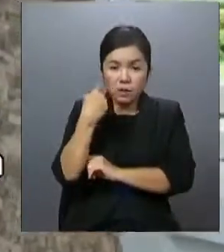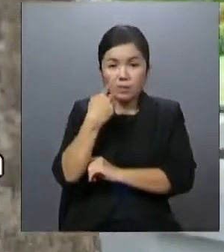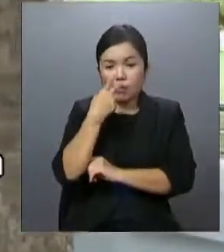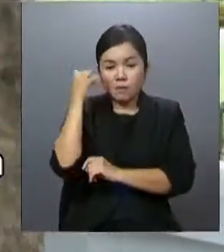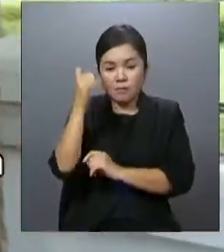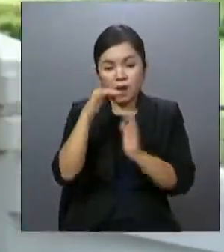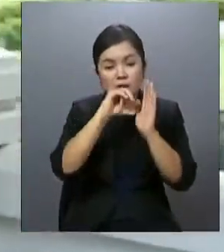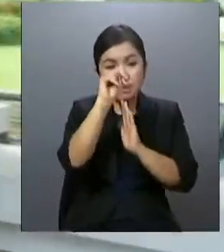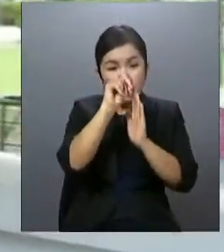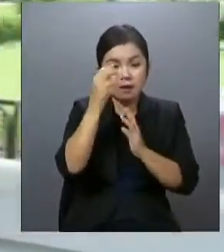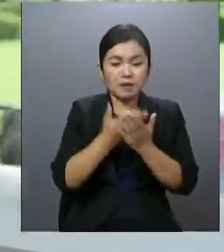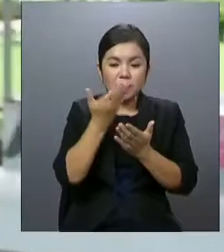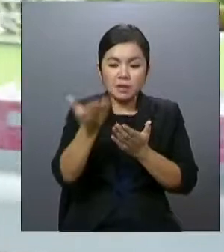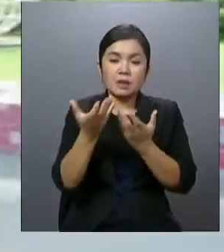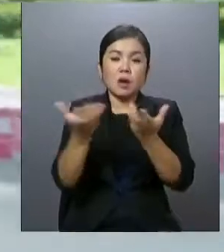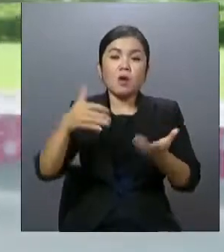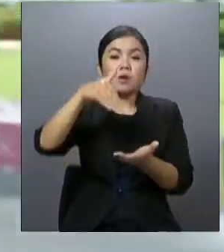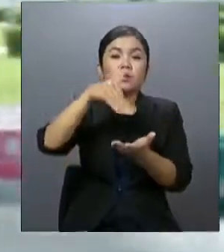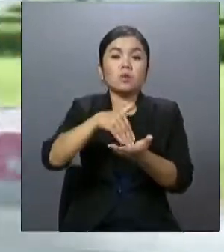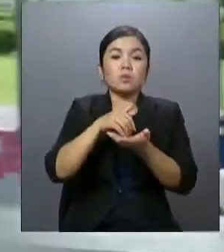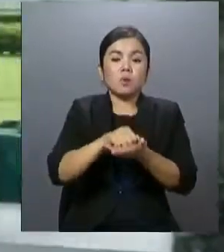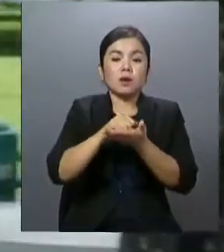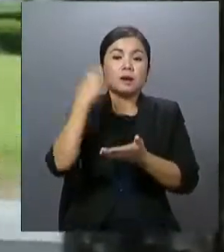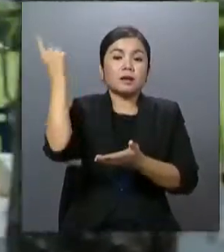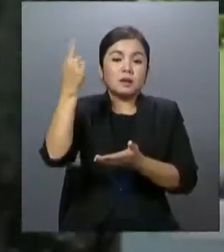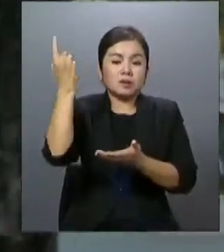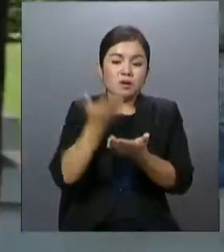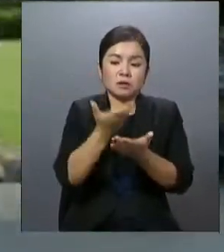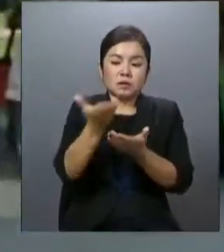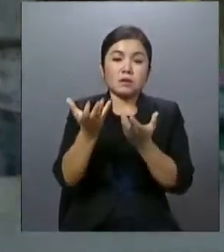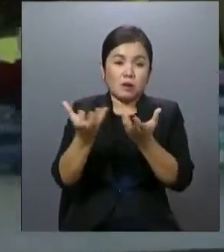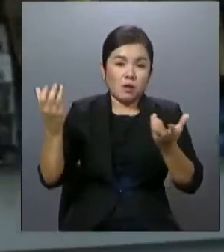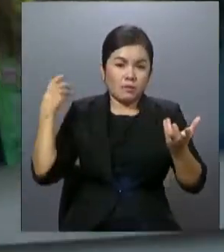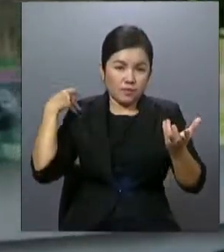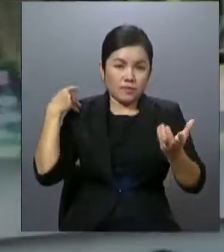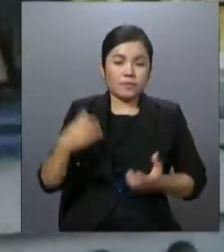ซื้อของฝากจากศูนย์บริการนักท่องเที่ยว ส่วนมากก็